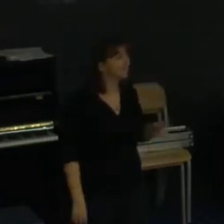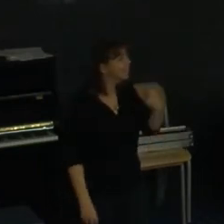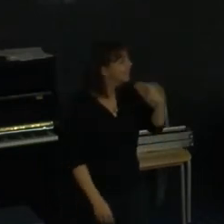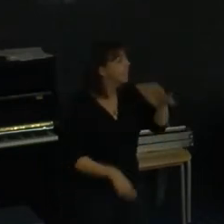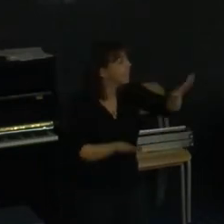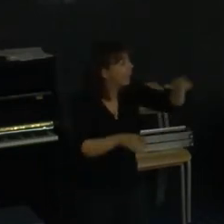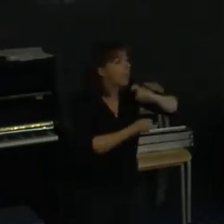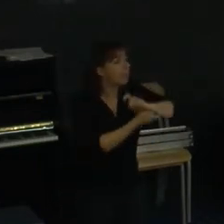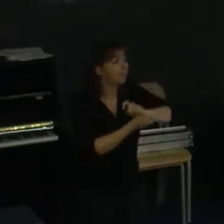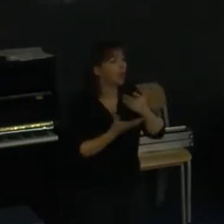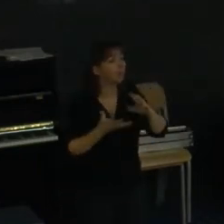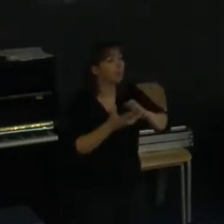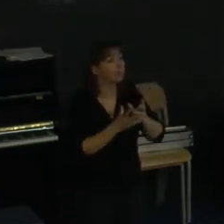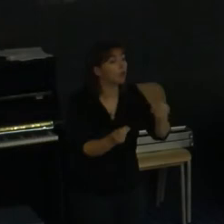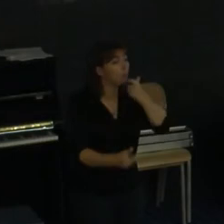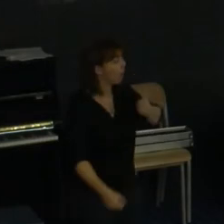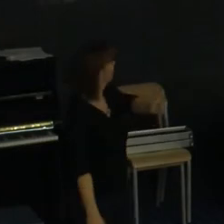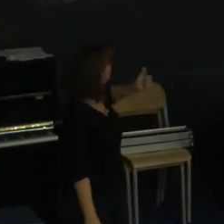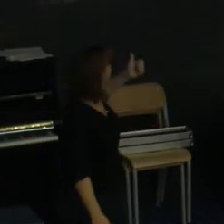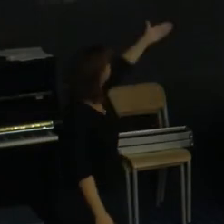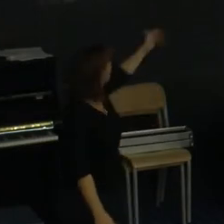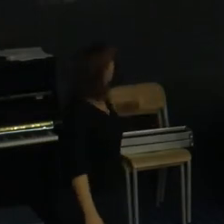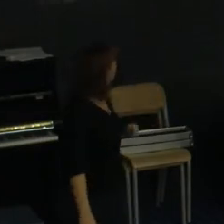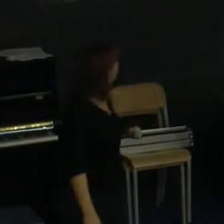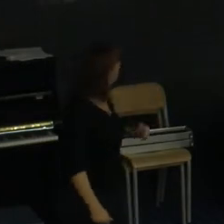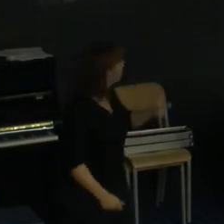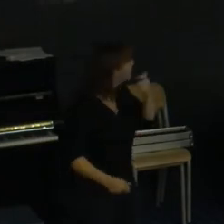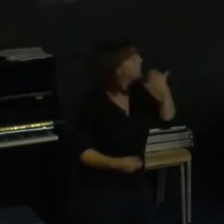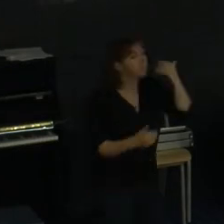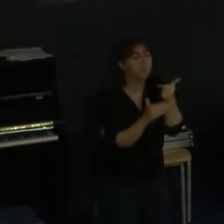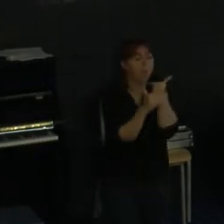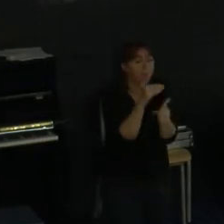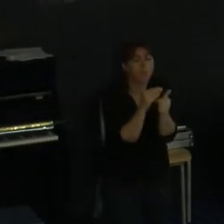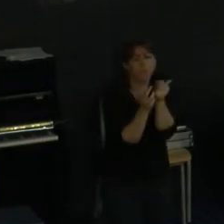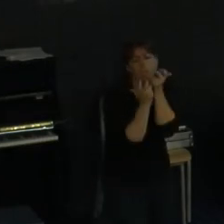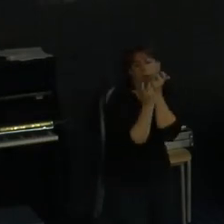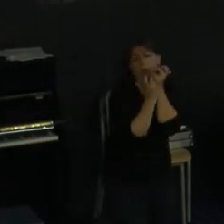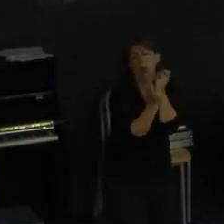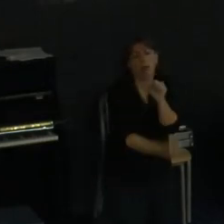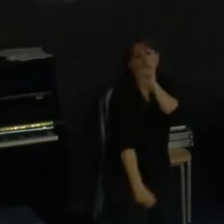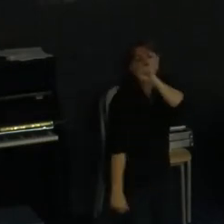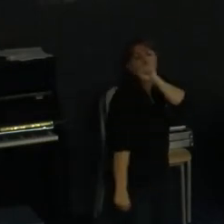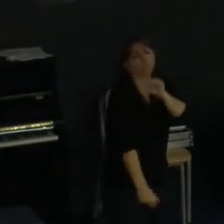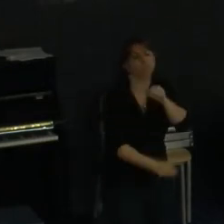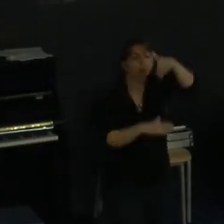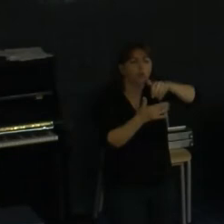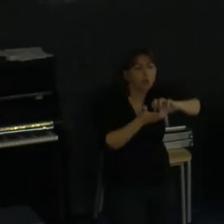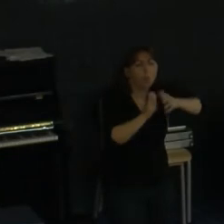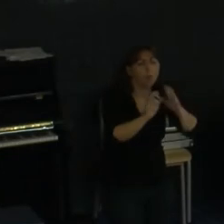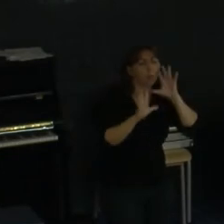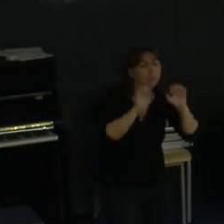Python Debugger, c'est l'outil natif pour aider les développeurs à trouver et corriger les bugs de leur logiciel fétiche ou celui que l'on récupère d'un ancien collègue ou d'un